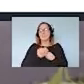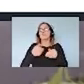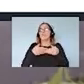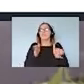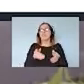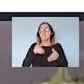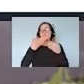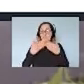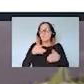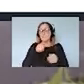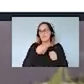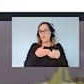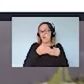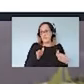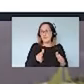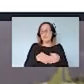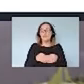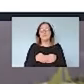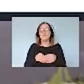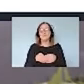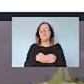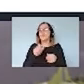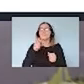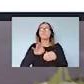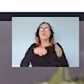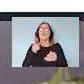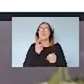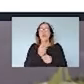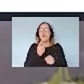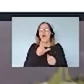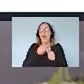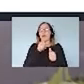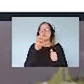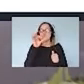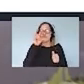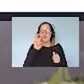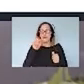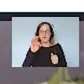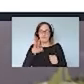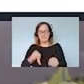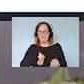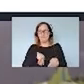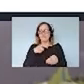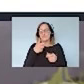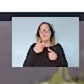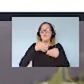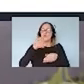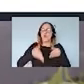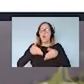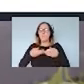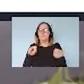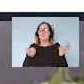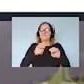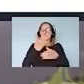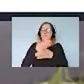dzięki temu, że jest otwarty, nie tylko sama strona jest popularna ze Scratchem, ale w zasadzie większość robotów, które tworzą